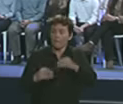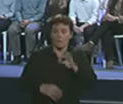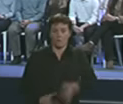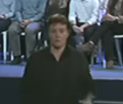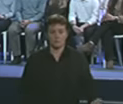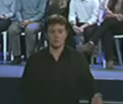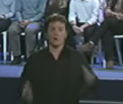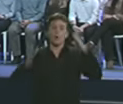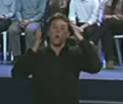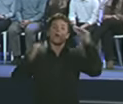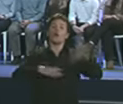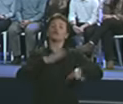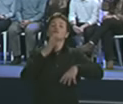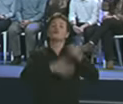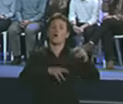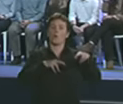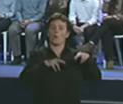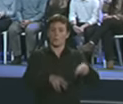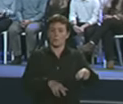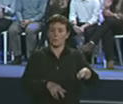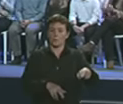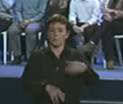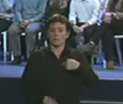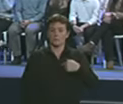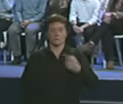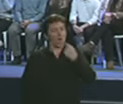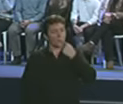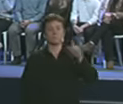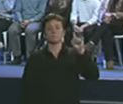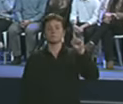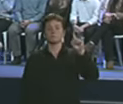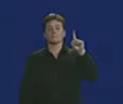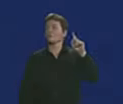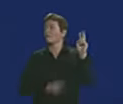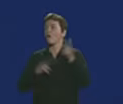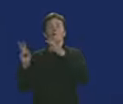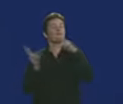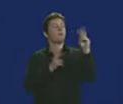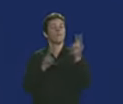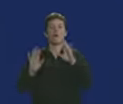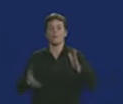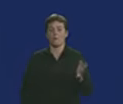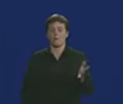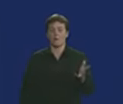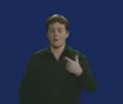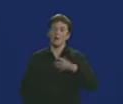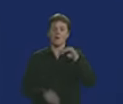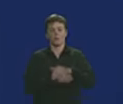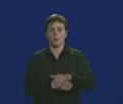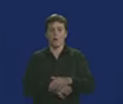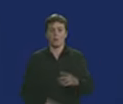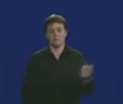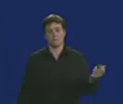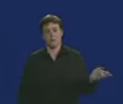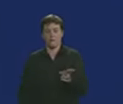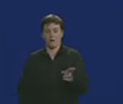Monsieur Hollande sort dans la rue, mouille son doigt, regarde de quel côté va souffler le vent. Le soir, il